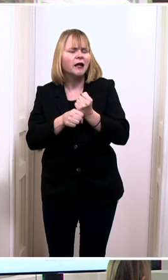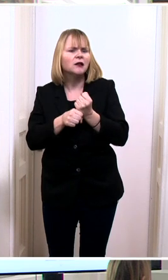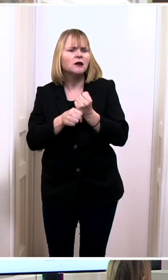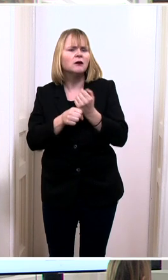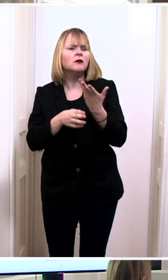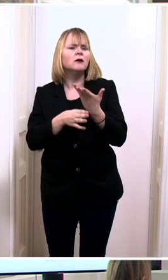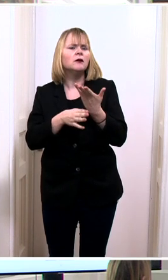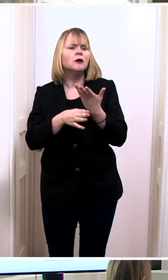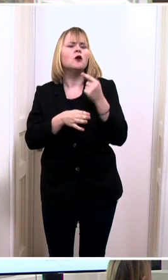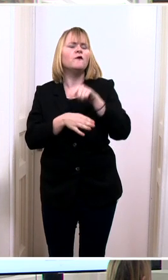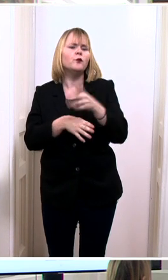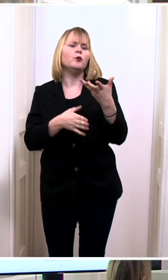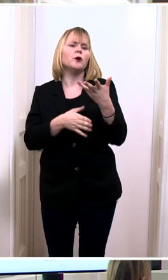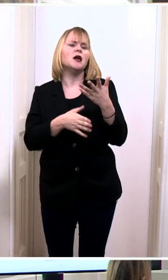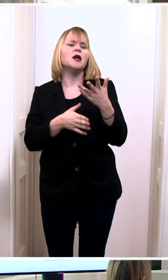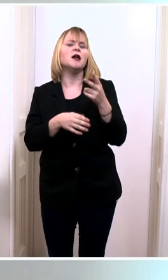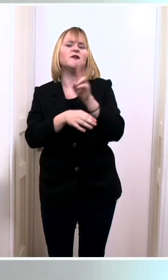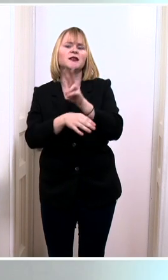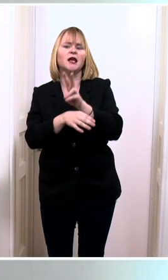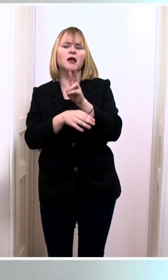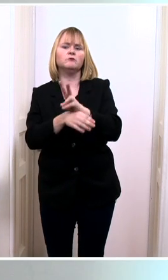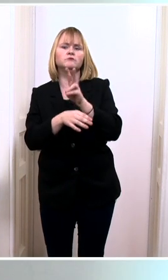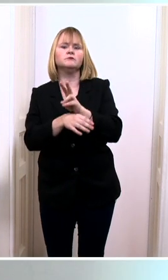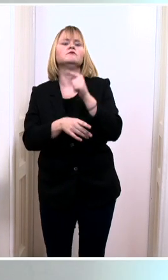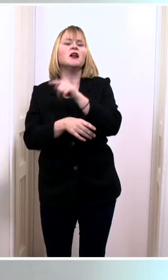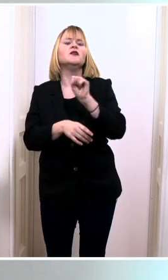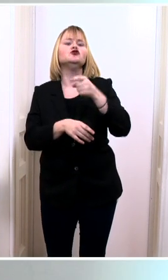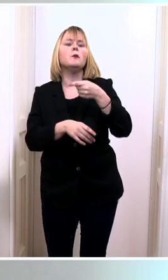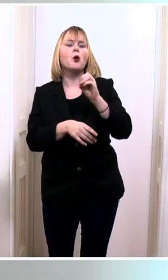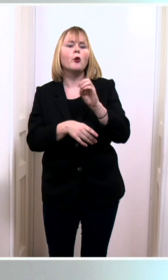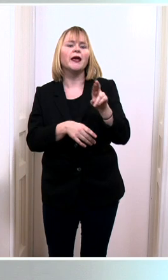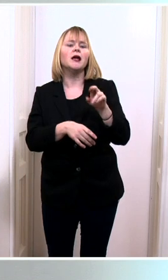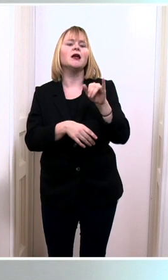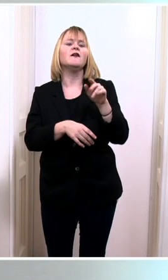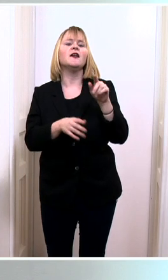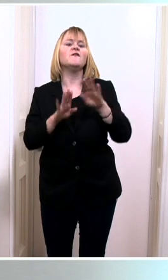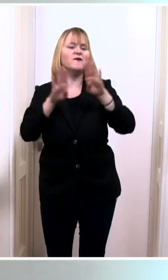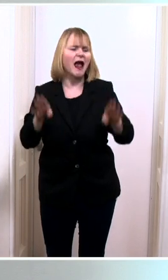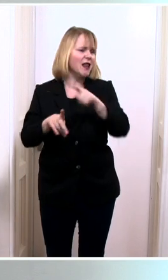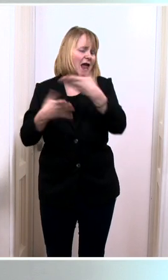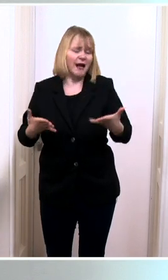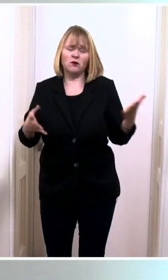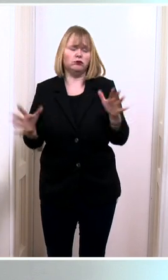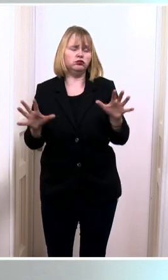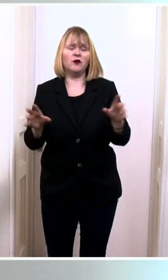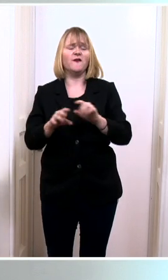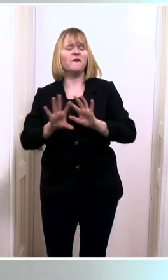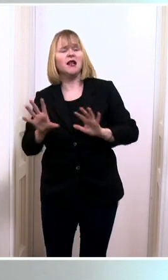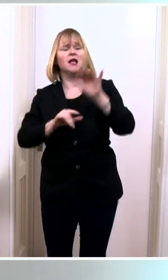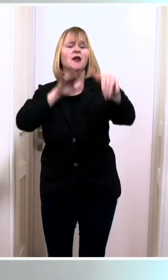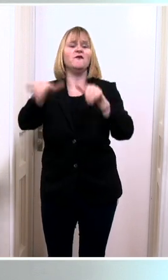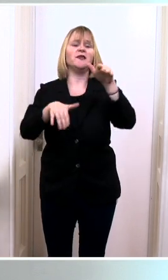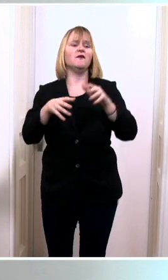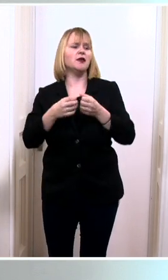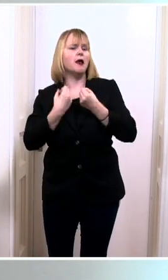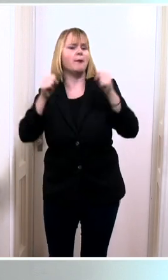sind jetzt da nach aktuellem Kenntnisstand? Ja, es ist die Spörrihalle und derzeit wird dort gebaut wie wild. Es werden die ganzen Inneneinrichtungen